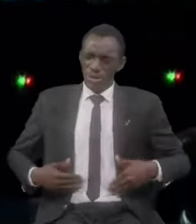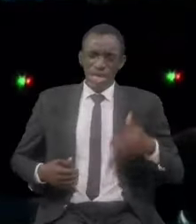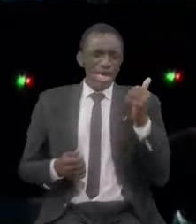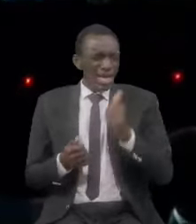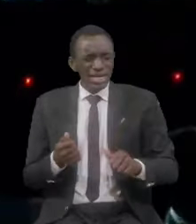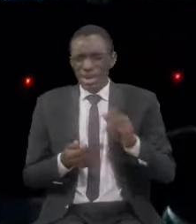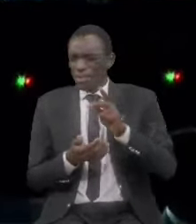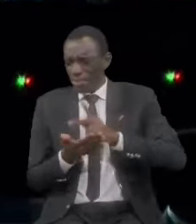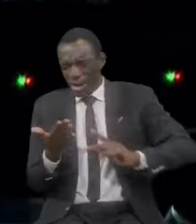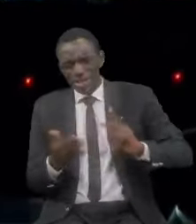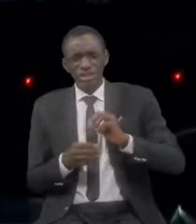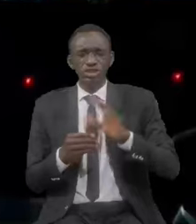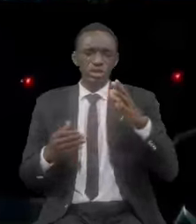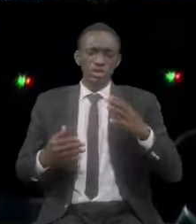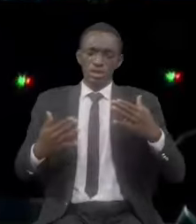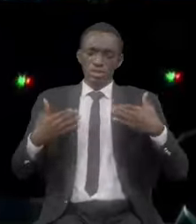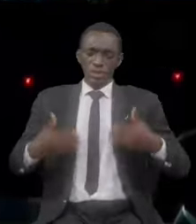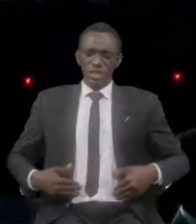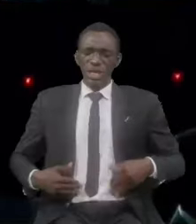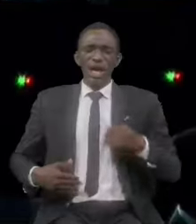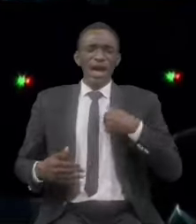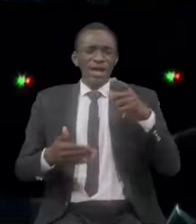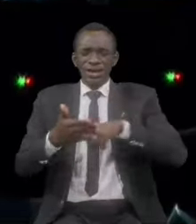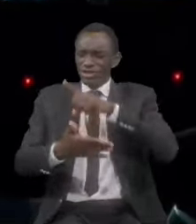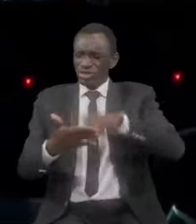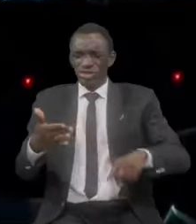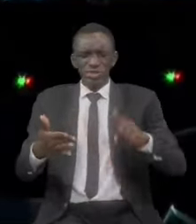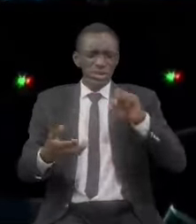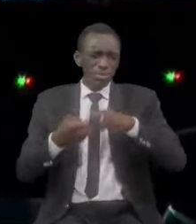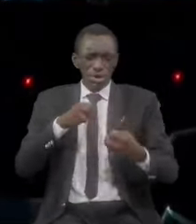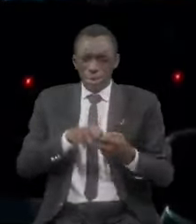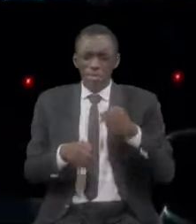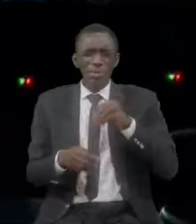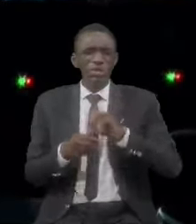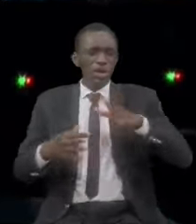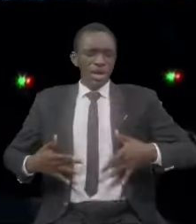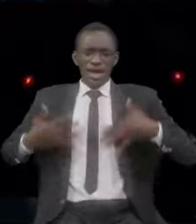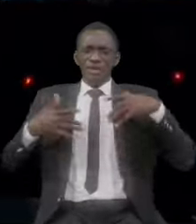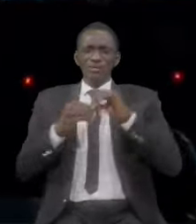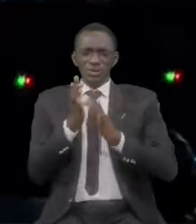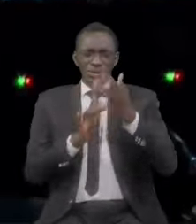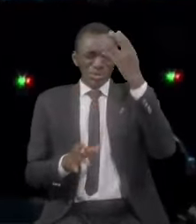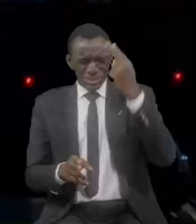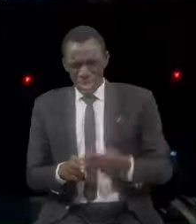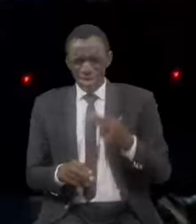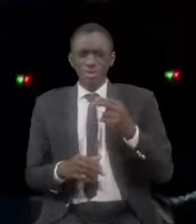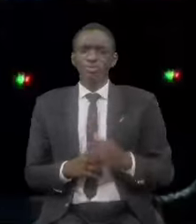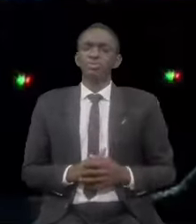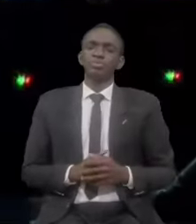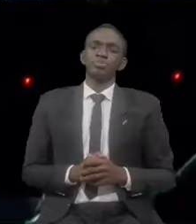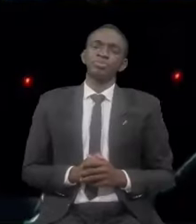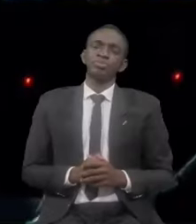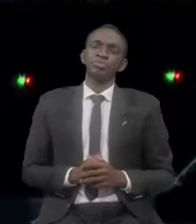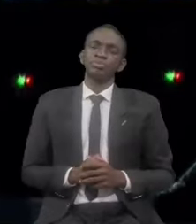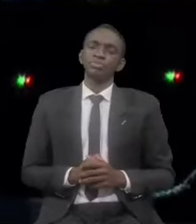votre organisme. J'annule cela, je neutralise cela de votre organisme au nom de